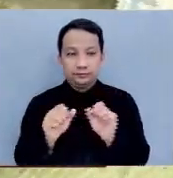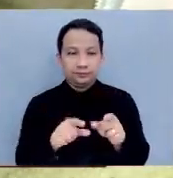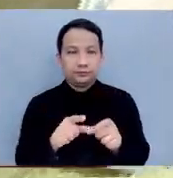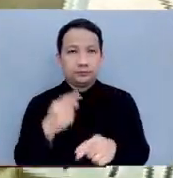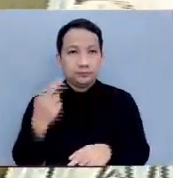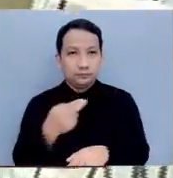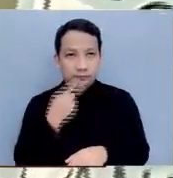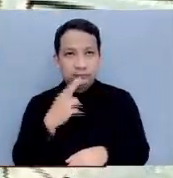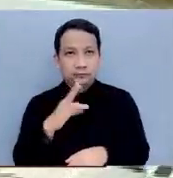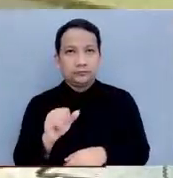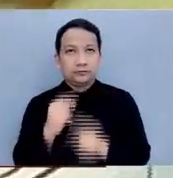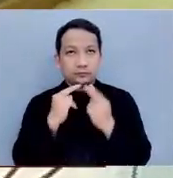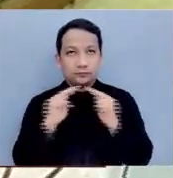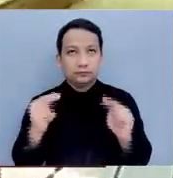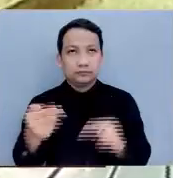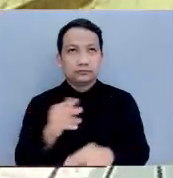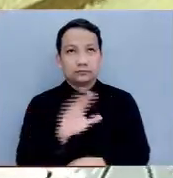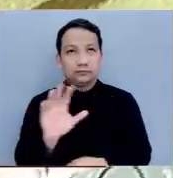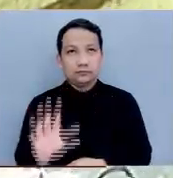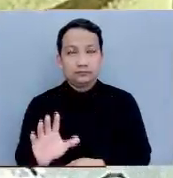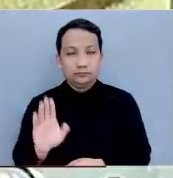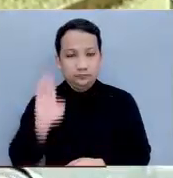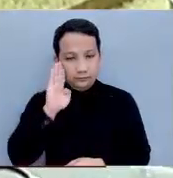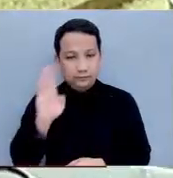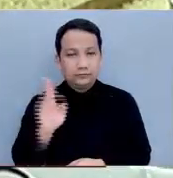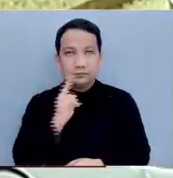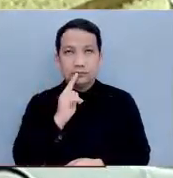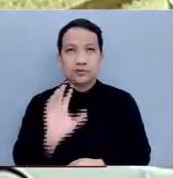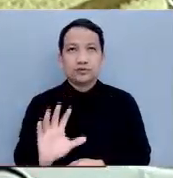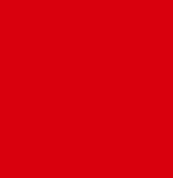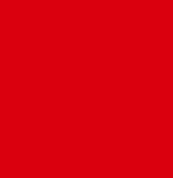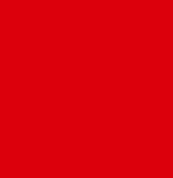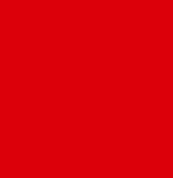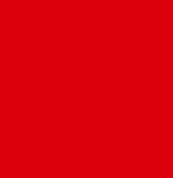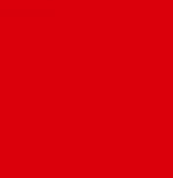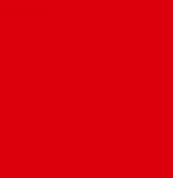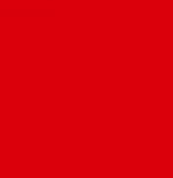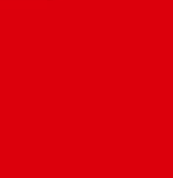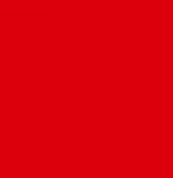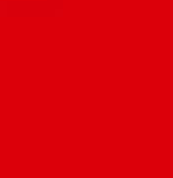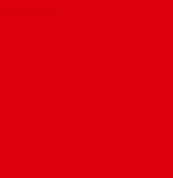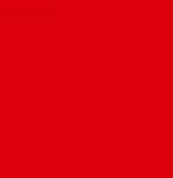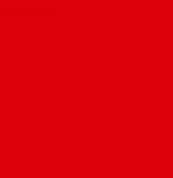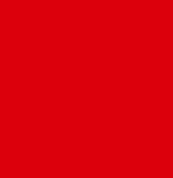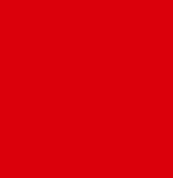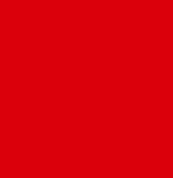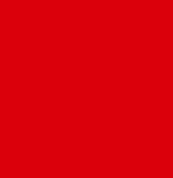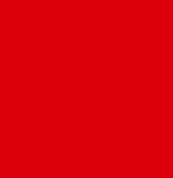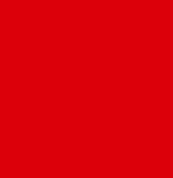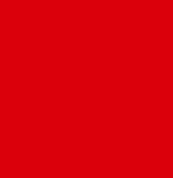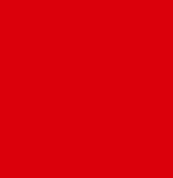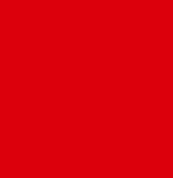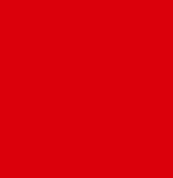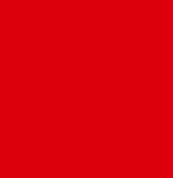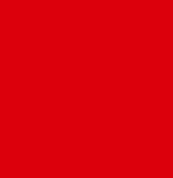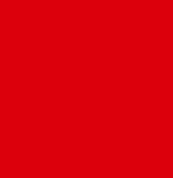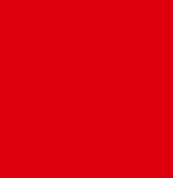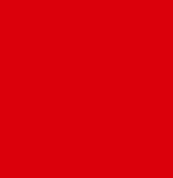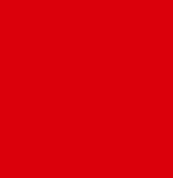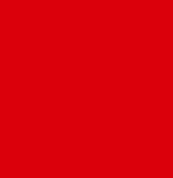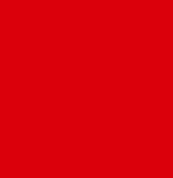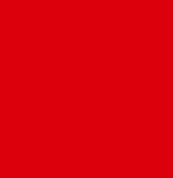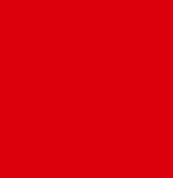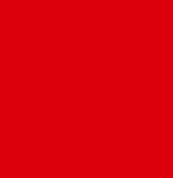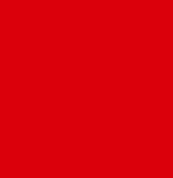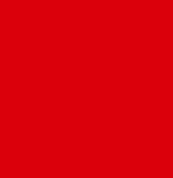bigas. Nagbabalita mula sa Frontline, Brian Basa, News 5. Mga kapatid, Lucy Cruz Valdez po,